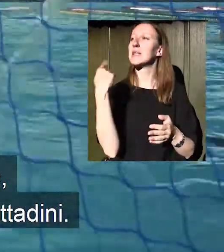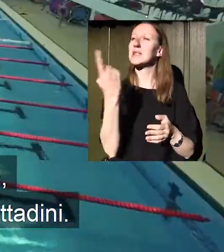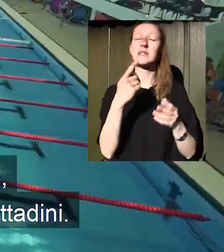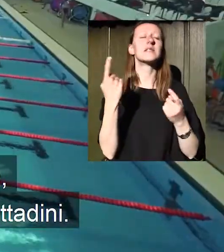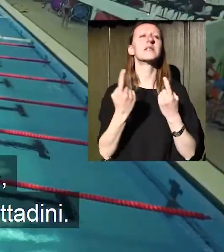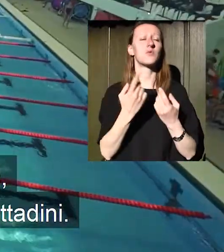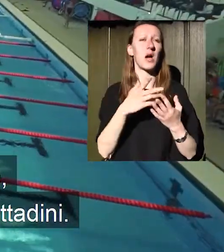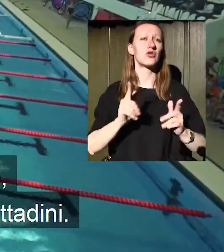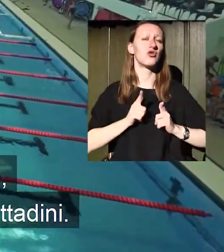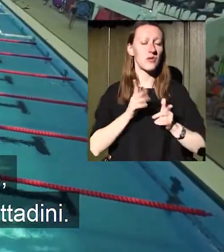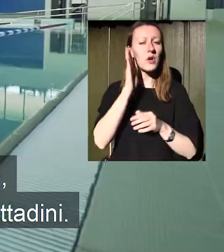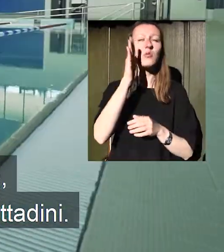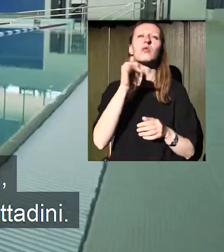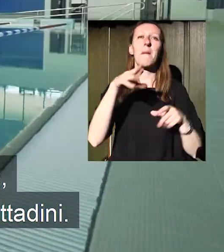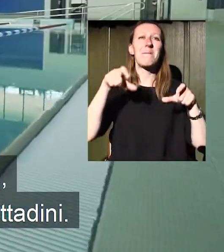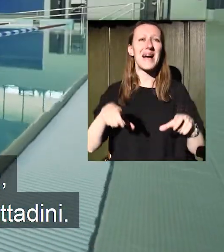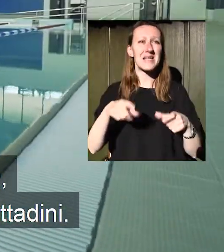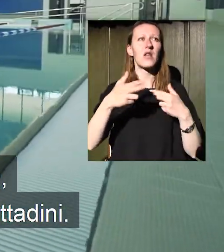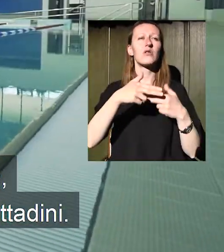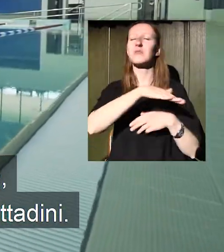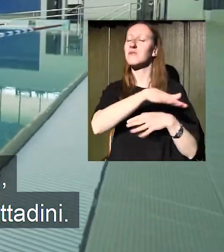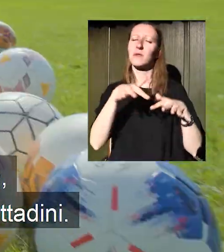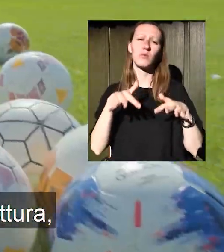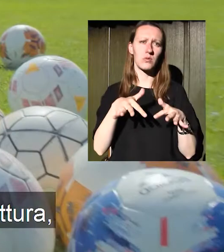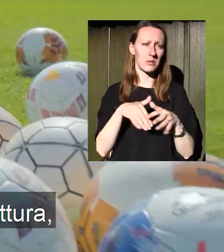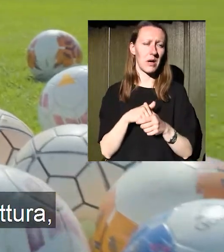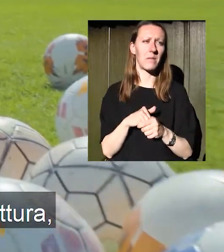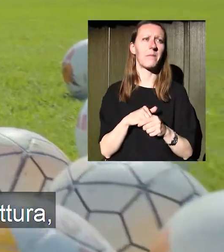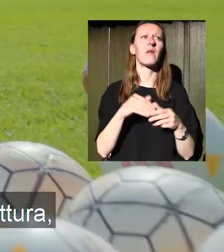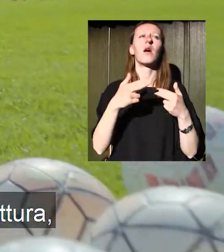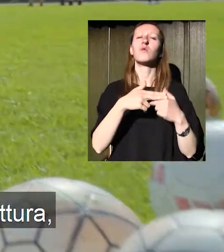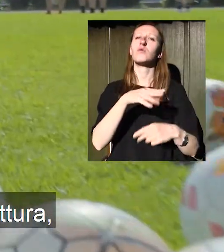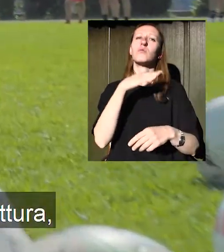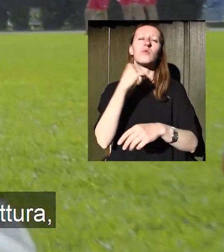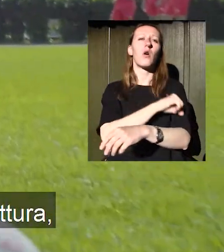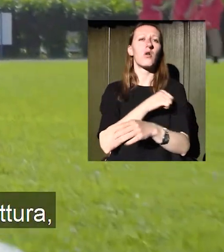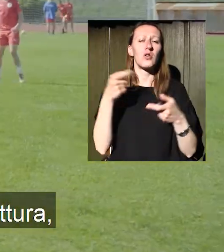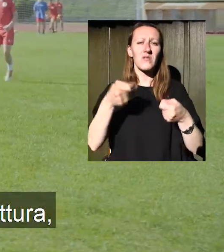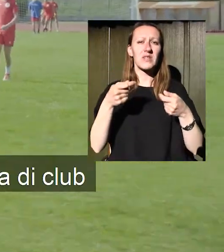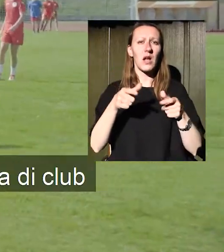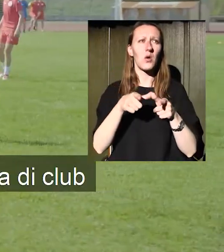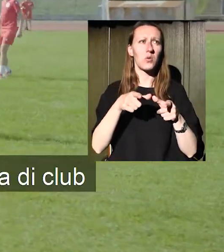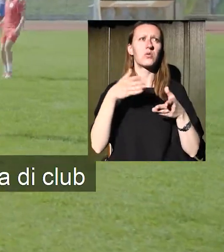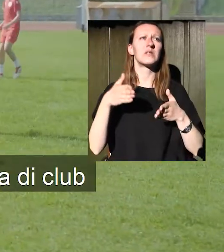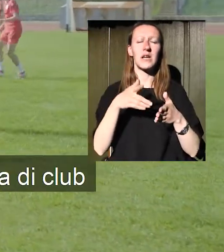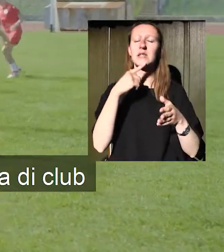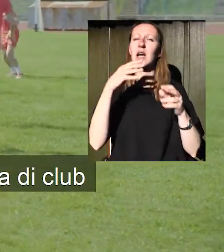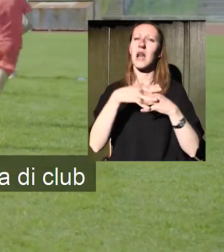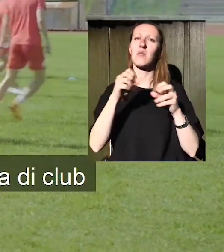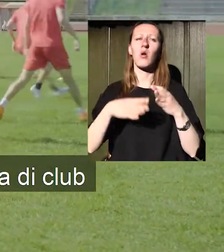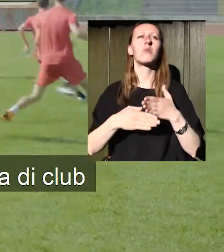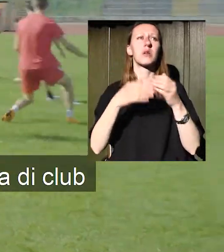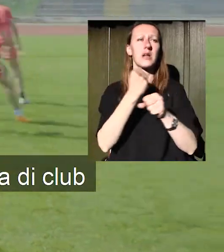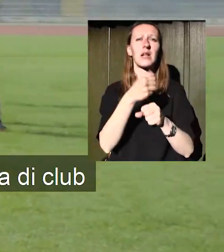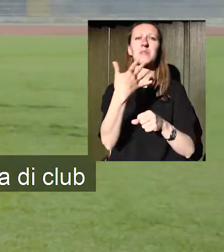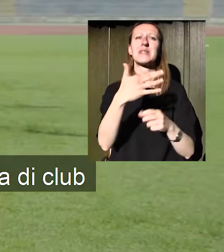standarda življenja, budući da su bazeni dostupni svim građanima. Uz dugogodišnje ulaganja u infrastrukturu, grad Pula podržava rad